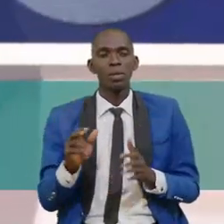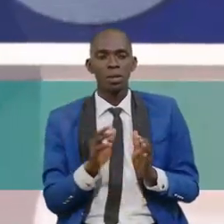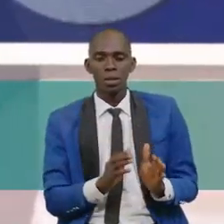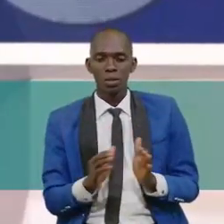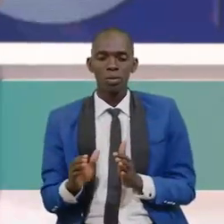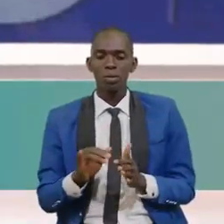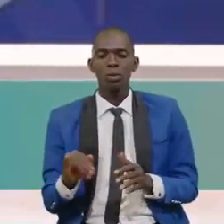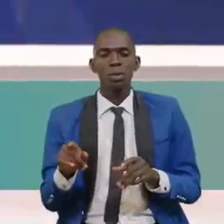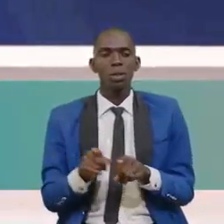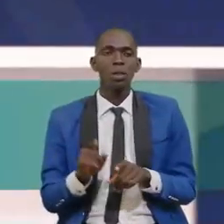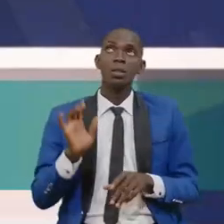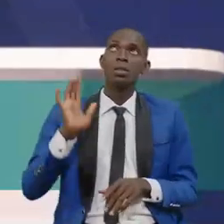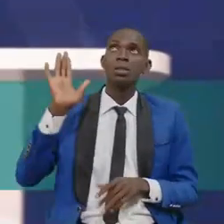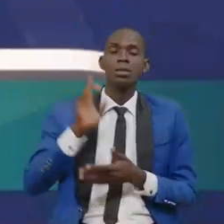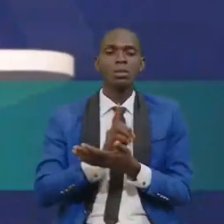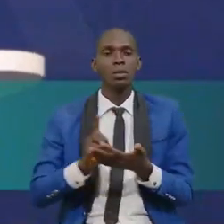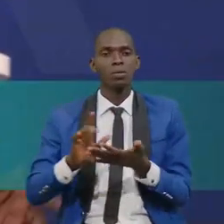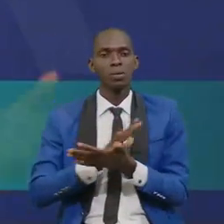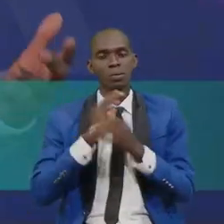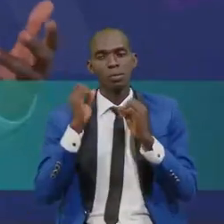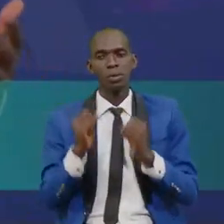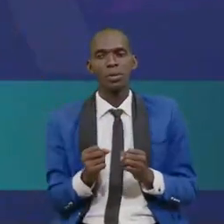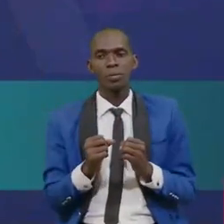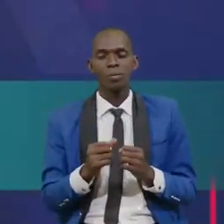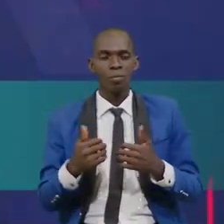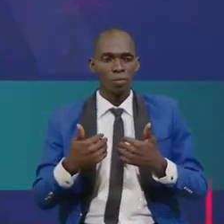1 Pierre 3, verset 2.